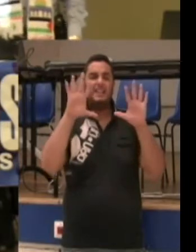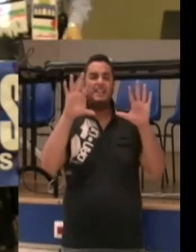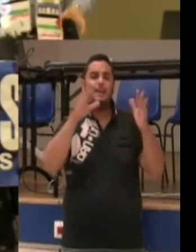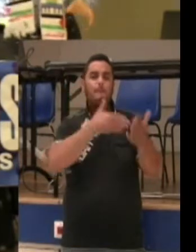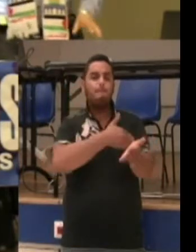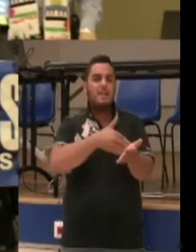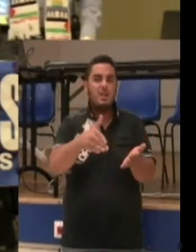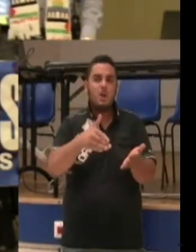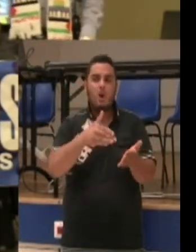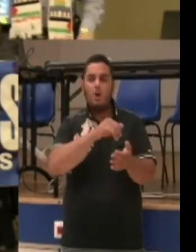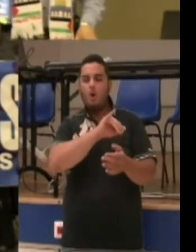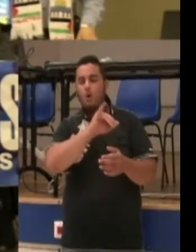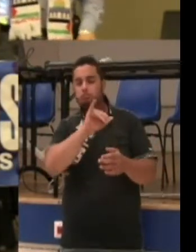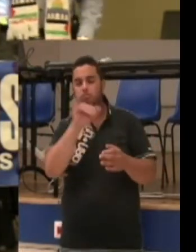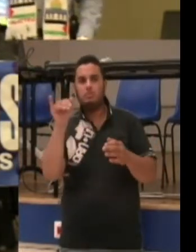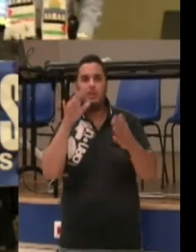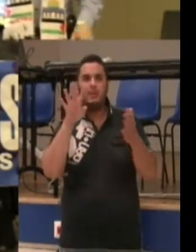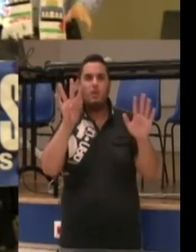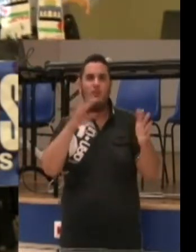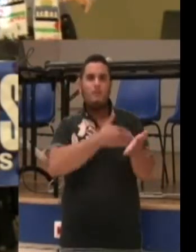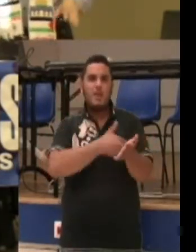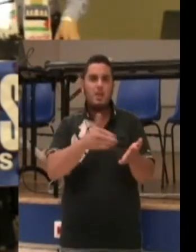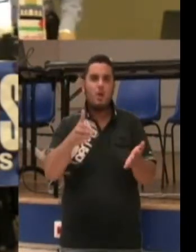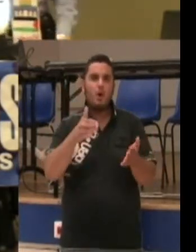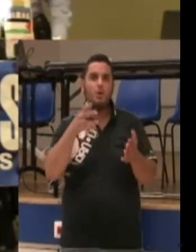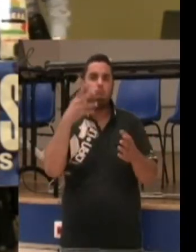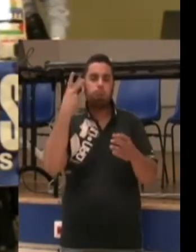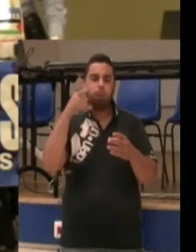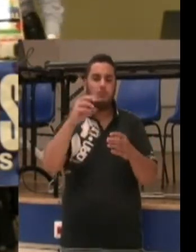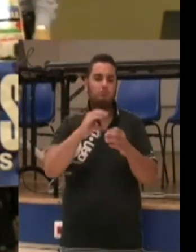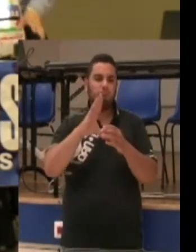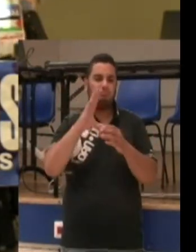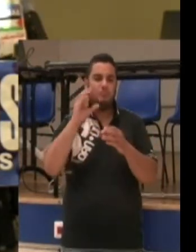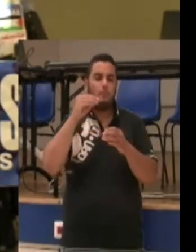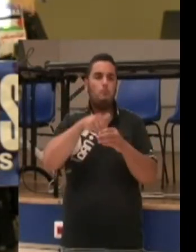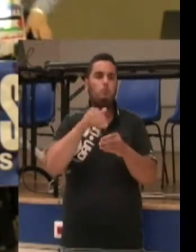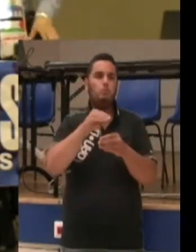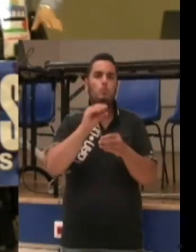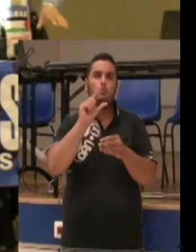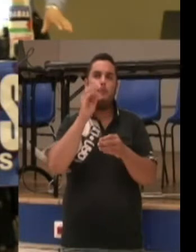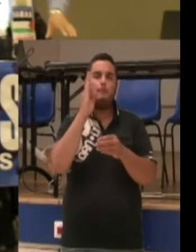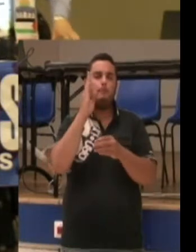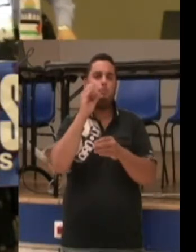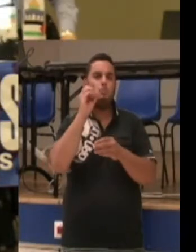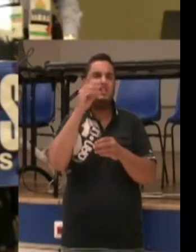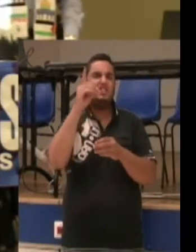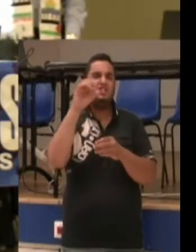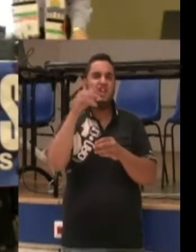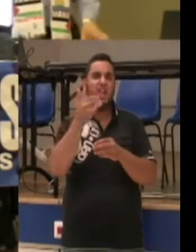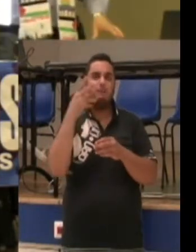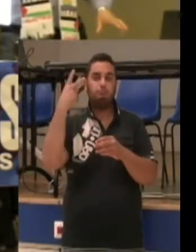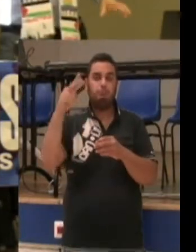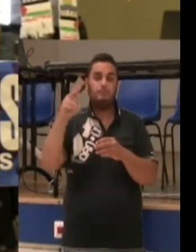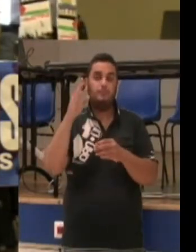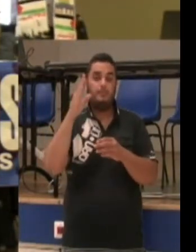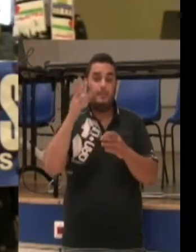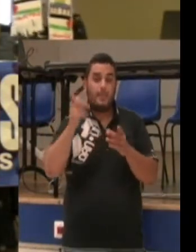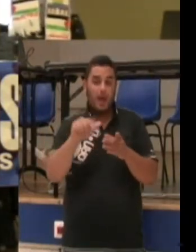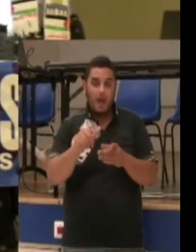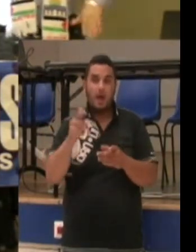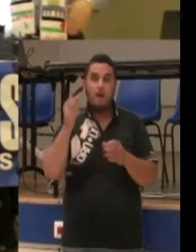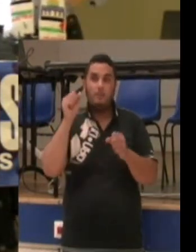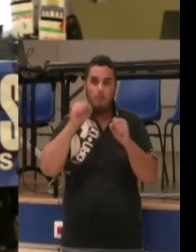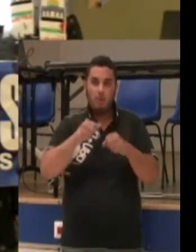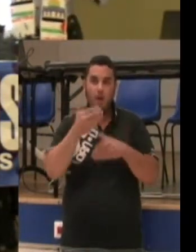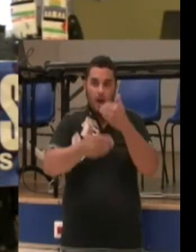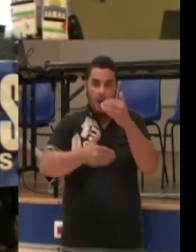an en faveur du peuple palestinien, en faveur des Palestiniens. Et sachez que le CBSP,